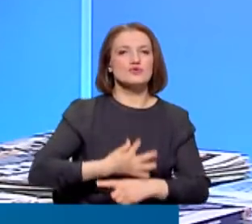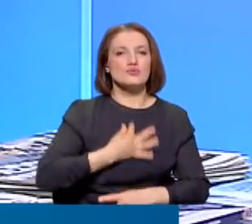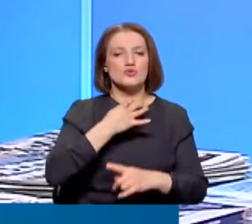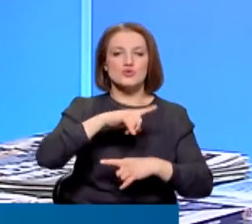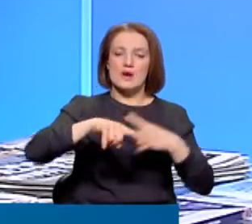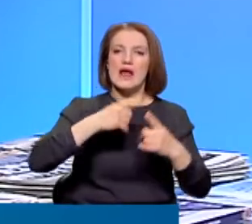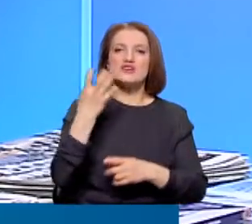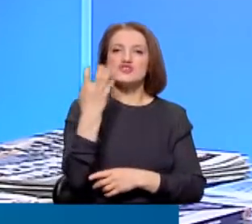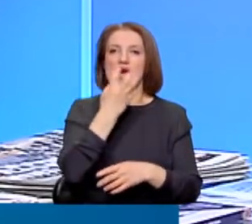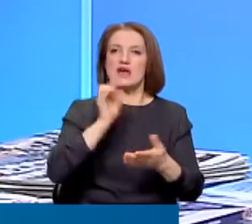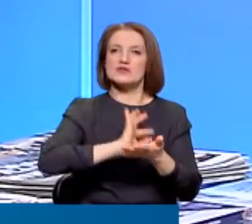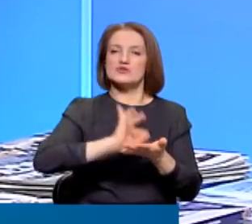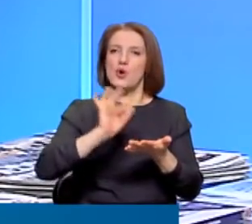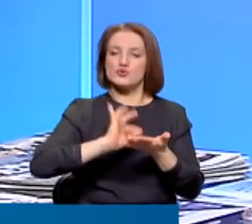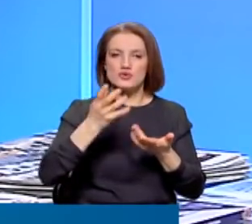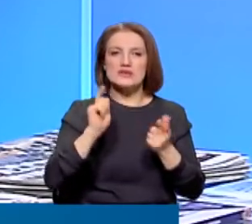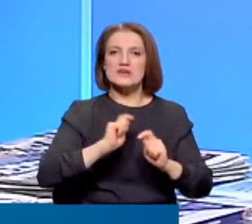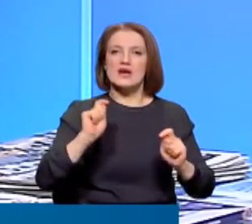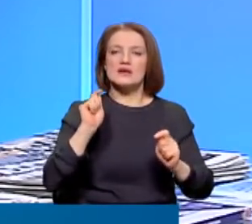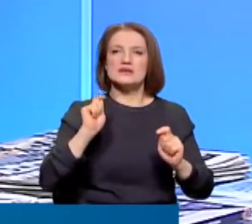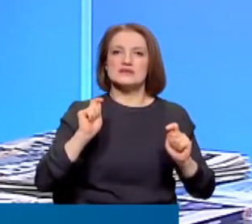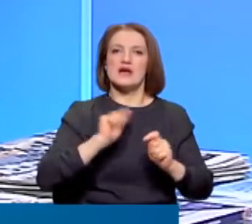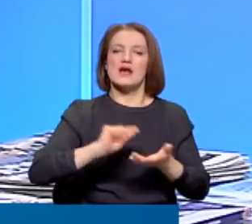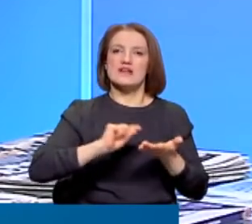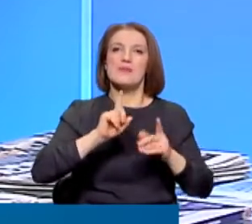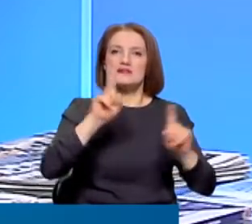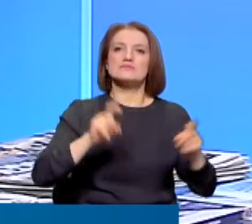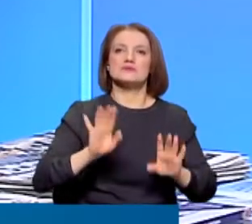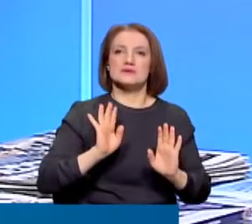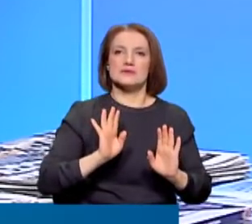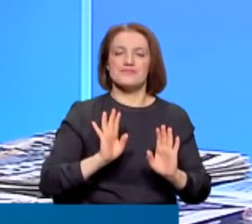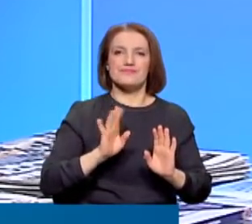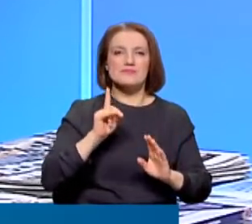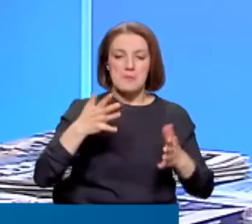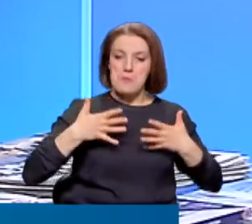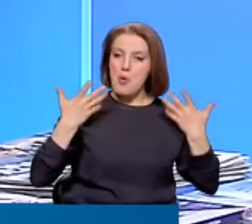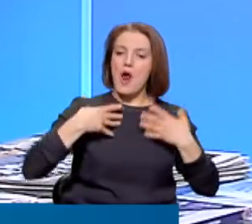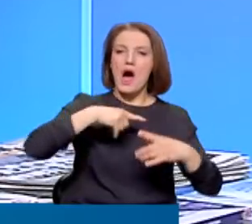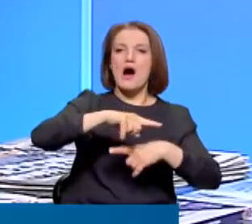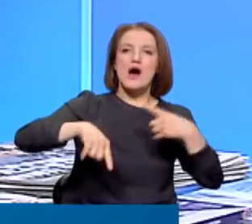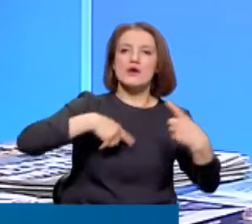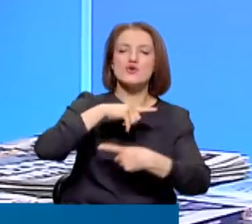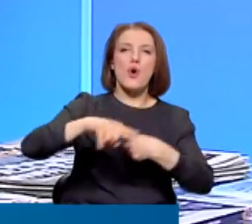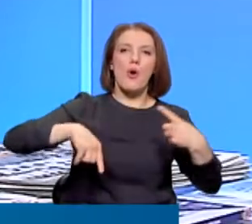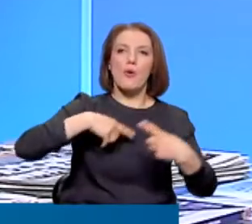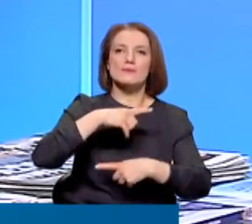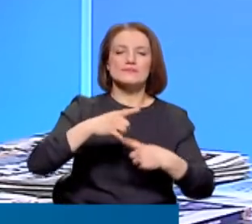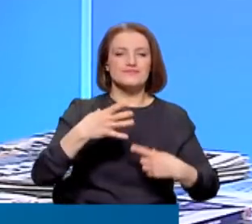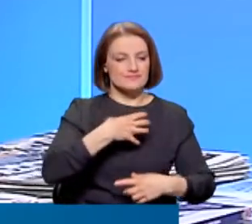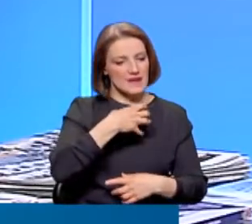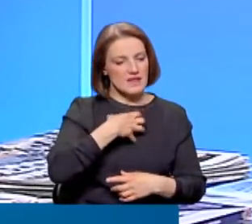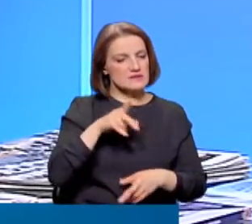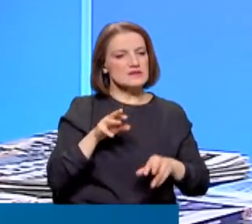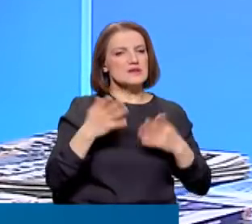şarkı sözü olarak yazamaz mı Bundan etkilenmez mi kendisi bir moral arayışı Umut arayışında yken